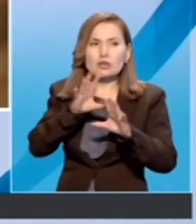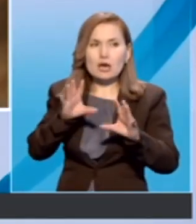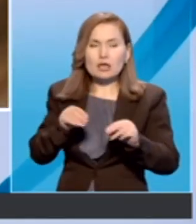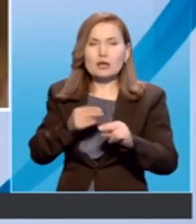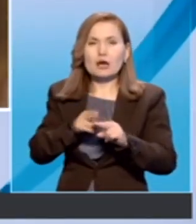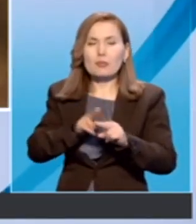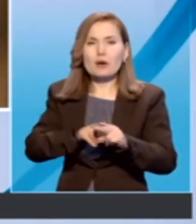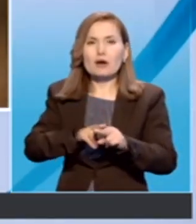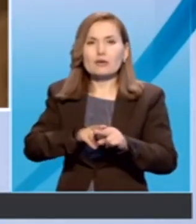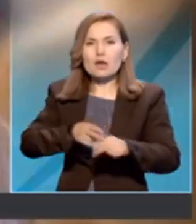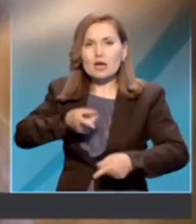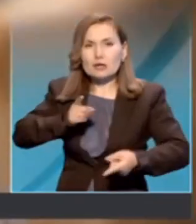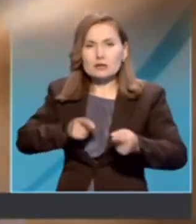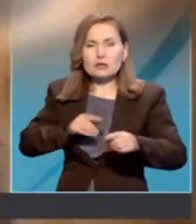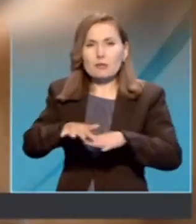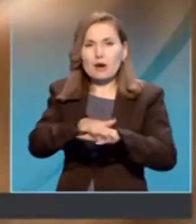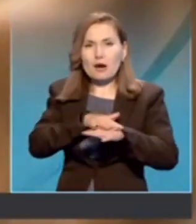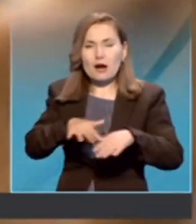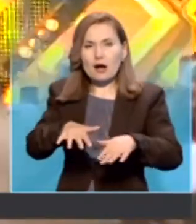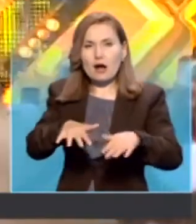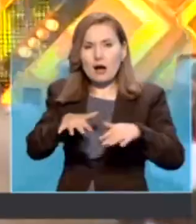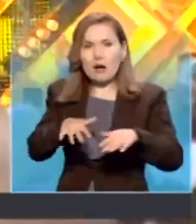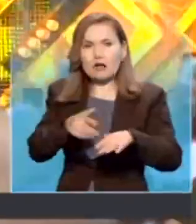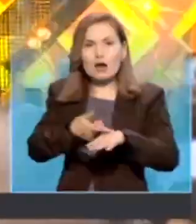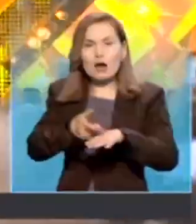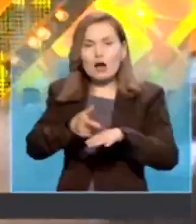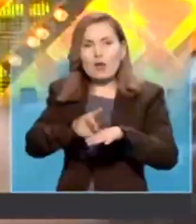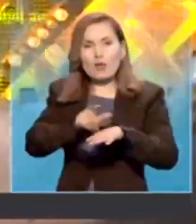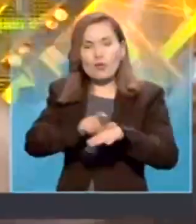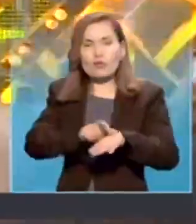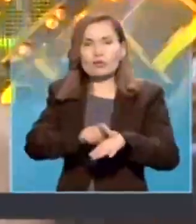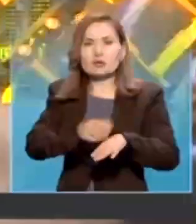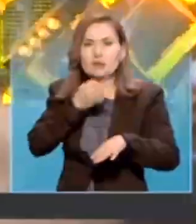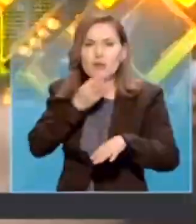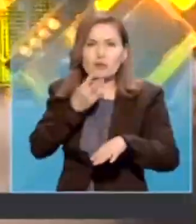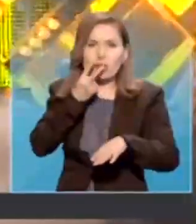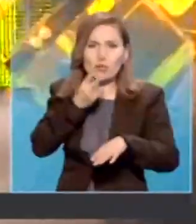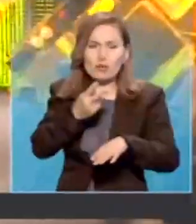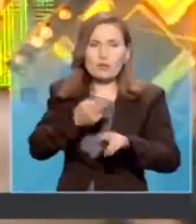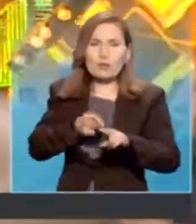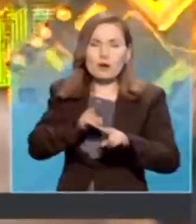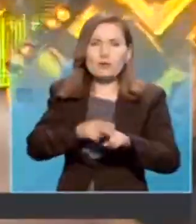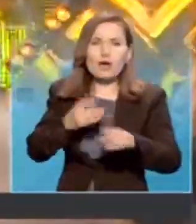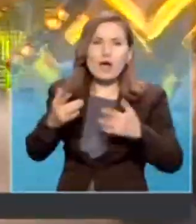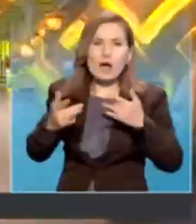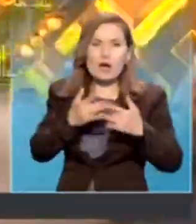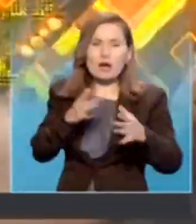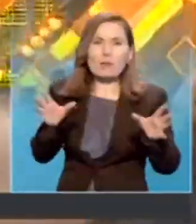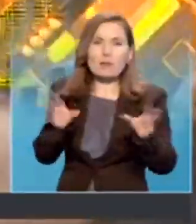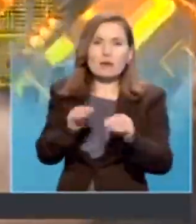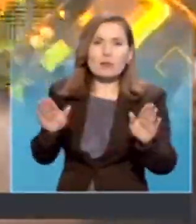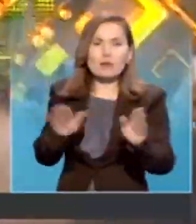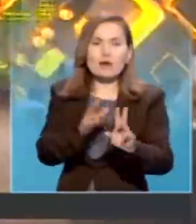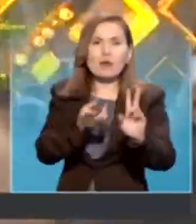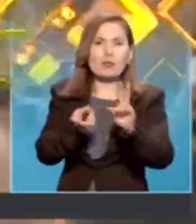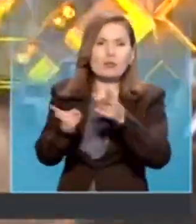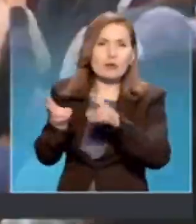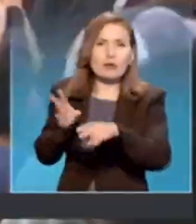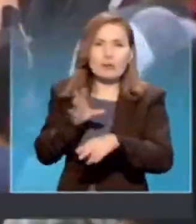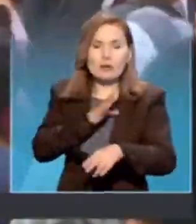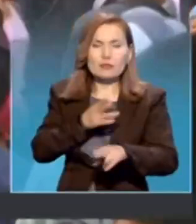körmen şınmen de osınday ülken maştaptı merekelerdi sağındı. Tipti änşilermen qosa ән şırqap bilet de